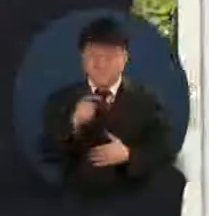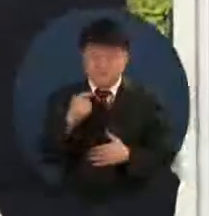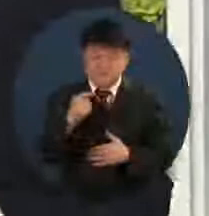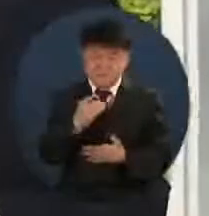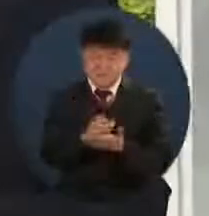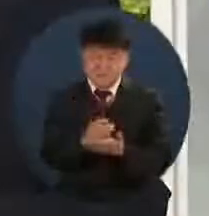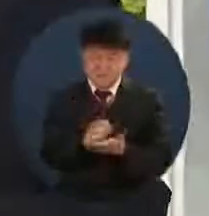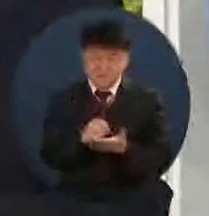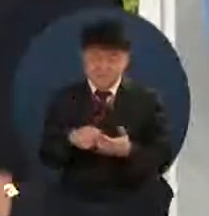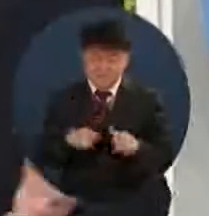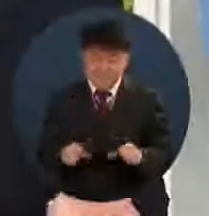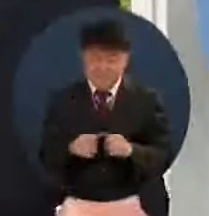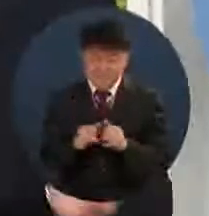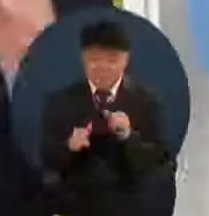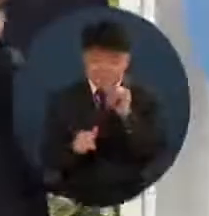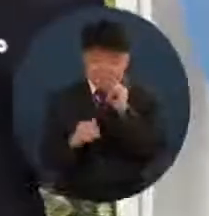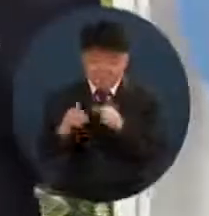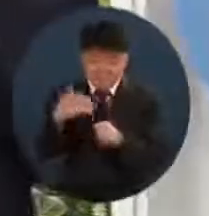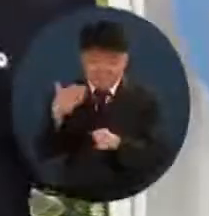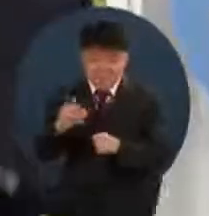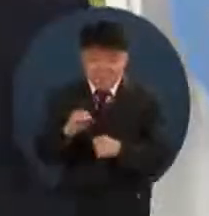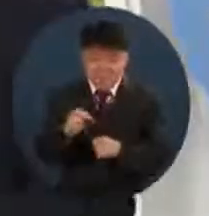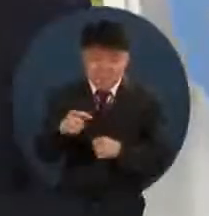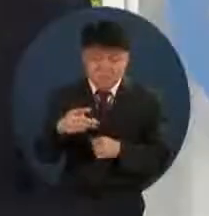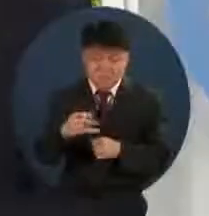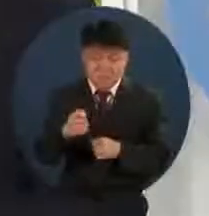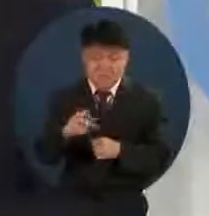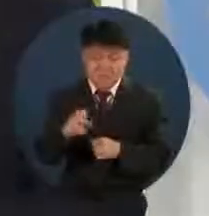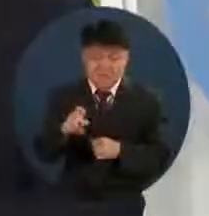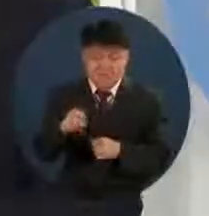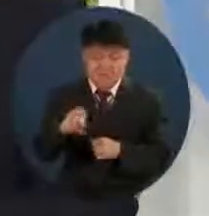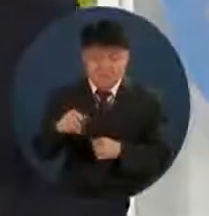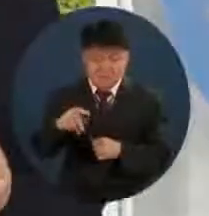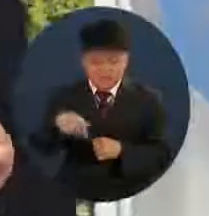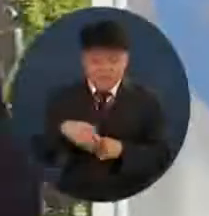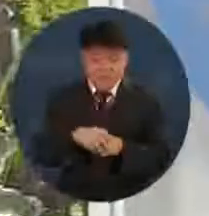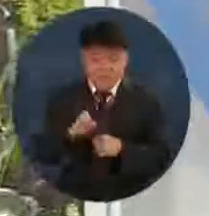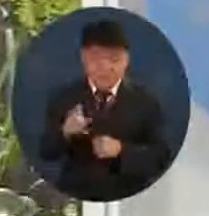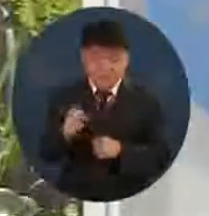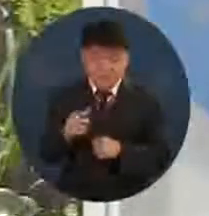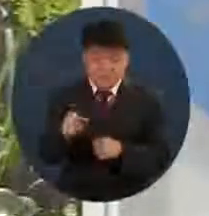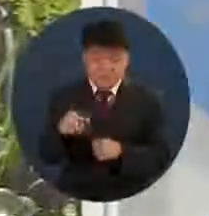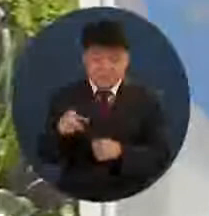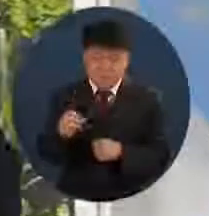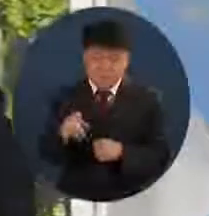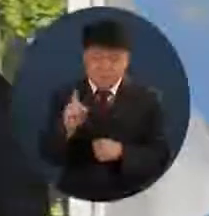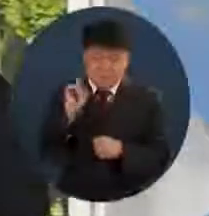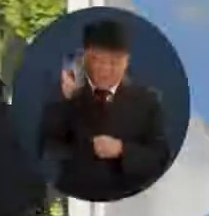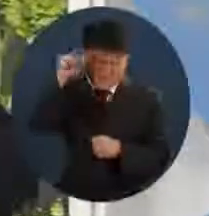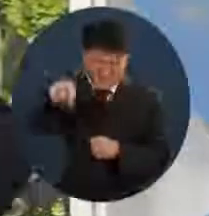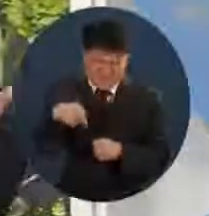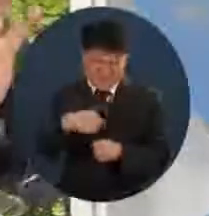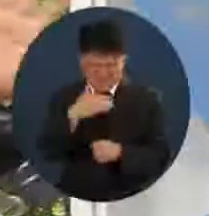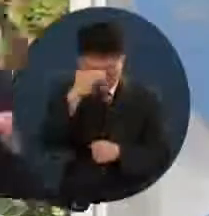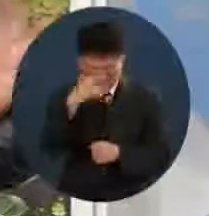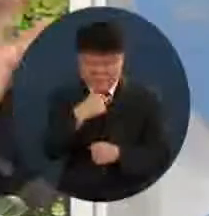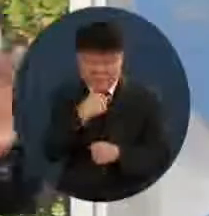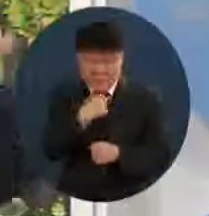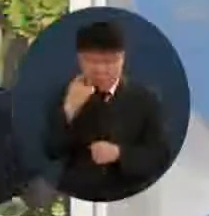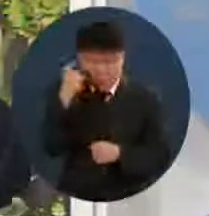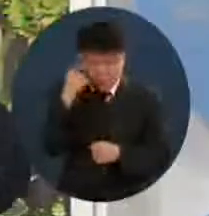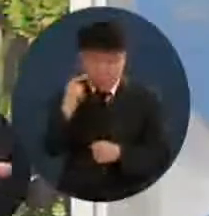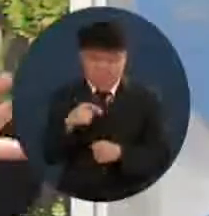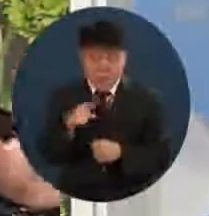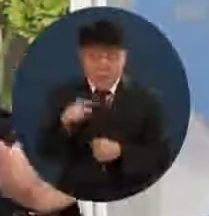나중에 명왕성도 여러분 알다시피 지금은 행성이 아닙니다. 천문학자들이 명왕성 보기 싫어 죽겠는 거예요. 보기 싫어. 왜냐? 앞에